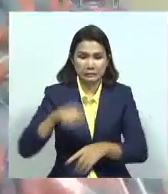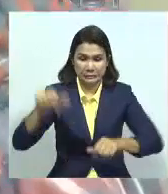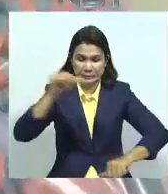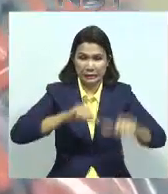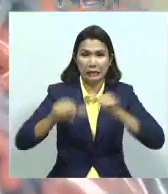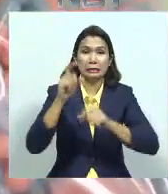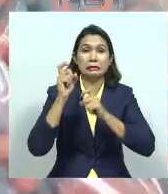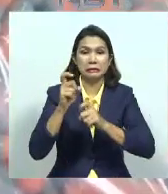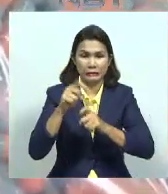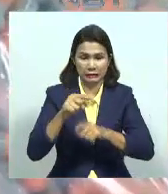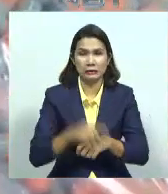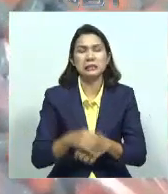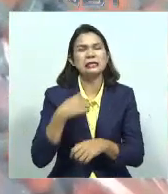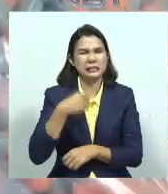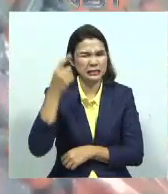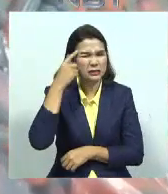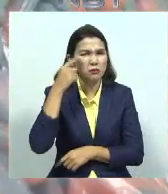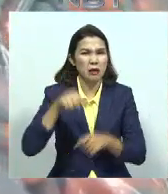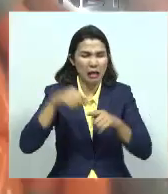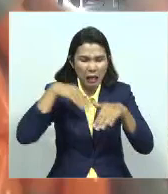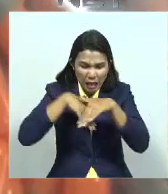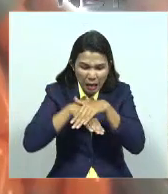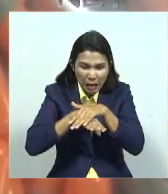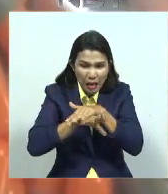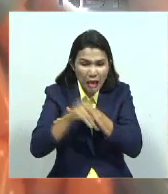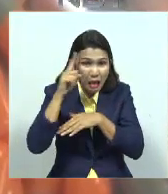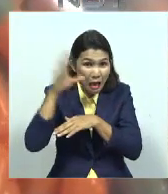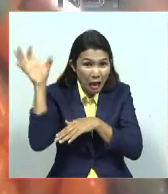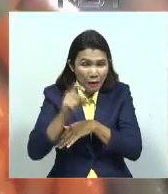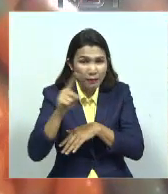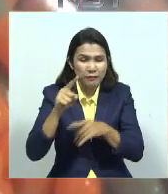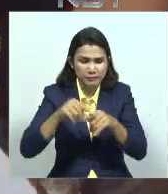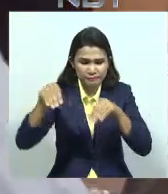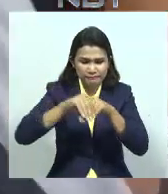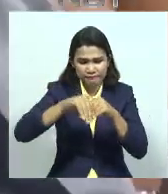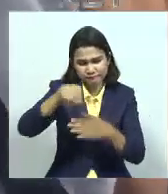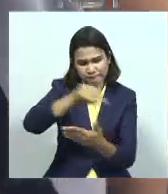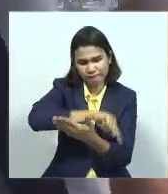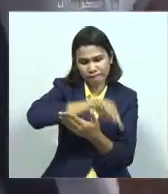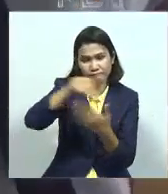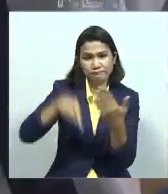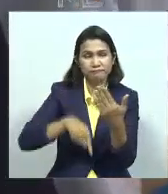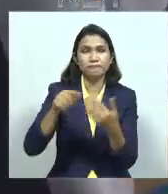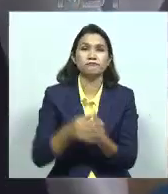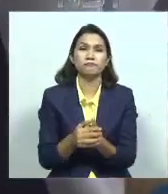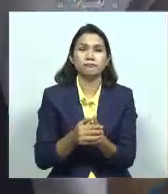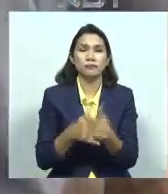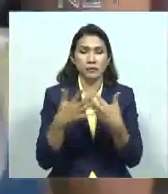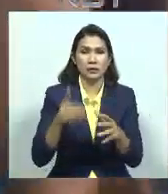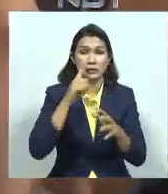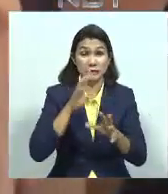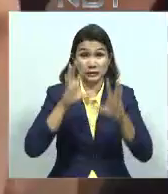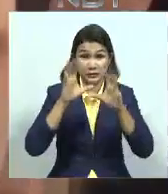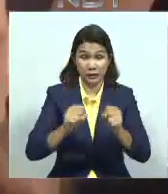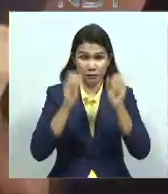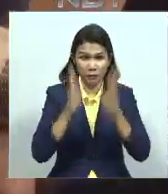ไซบูทรามีนซึ่งคาดว่าลักลอบนำเข้าจากประเทศเพื่อนบ้านตามแนวชายแดนพร้อมกันนี้ได้ร่วมกันจับกุมผู้ต้